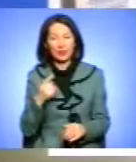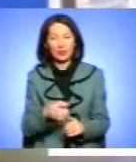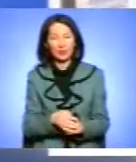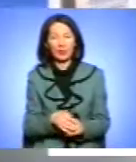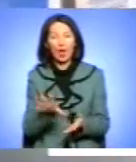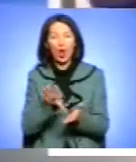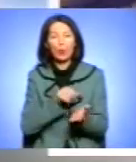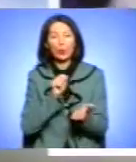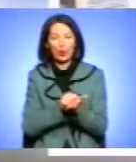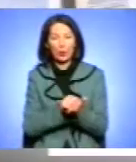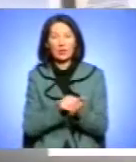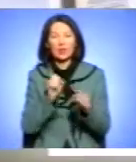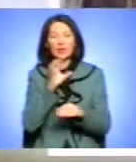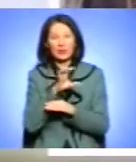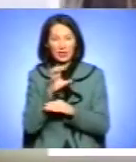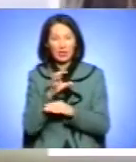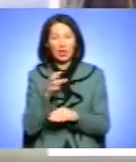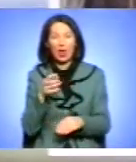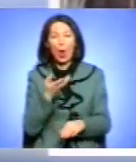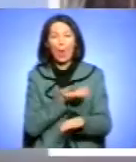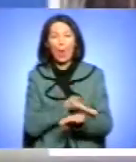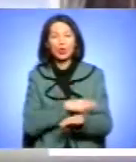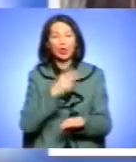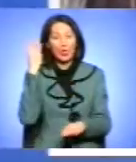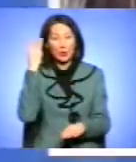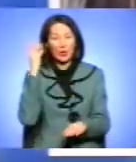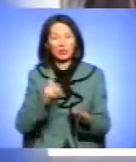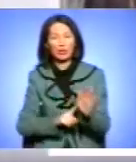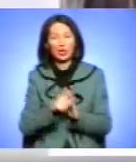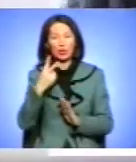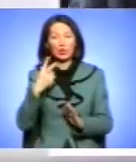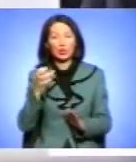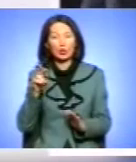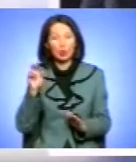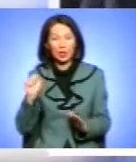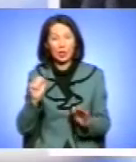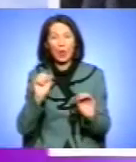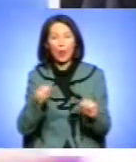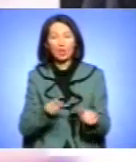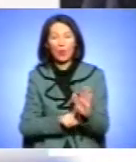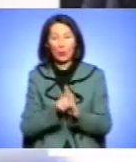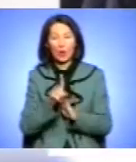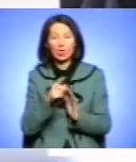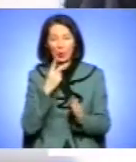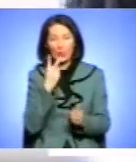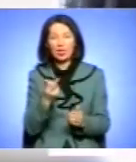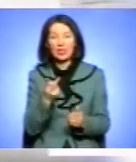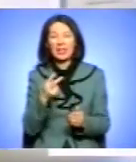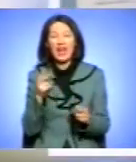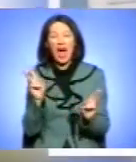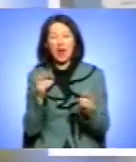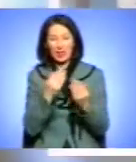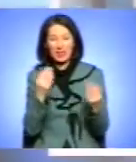Копії документів і світлин польської дипломатії від початку ХХ століття можна побачити на виставці у Тернопільській картинній